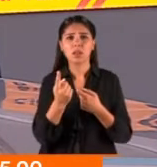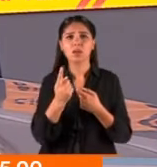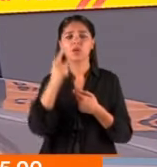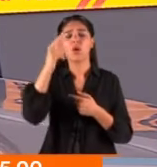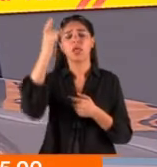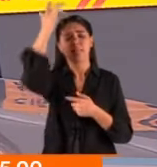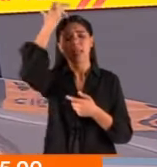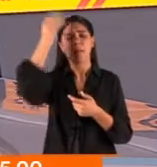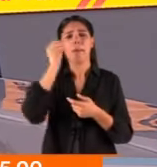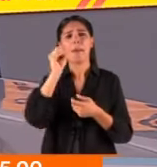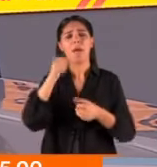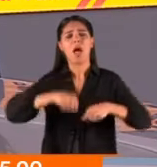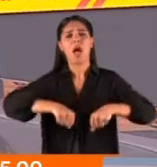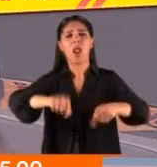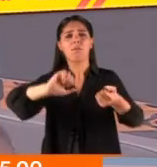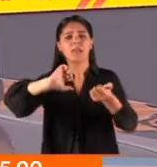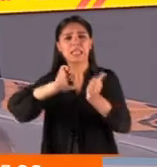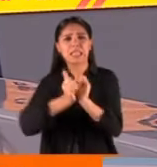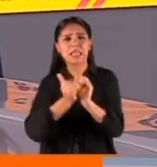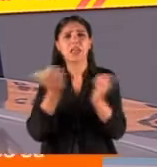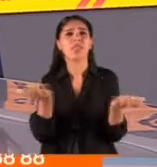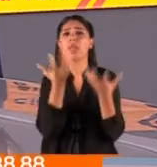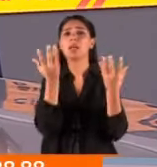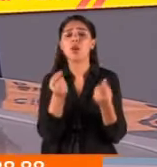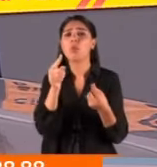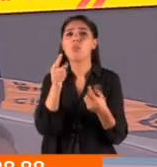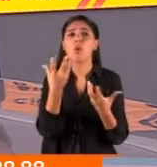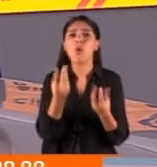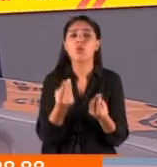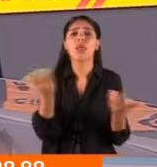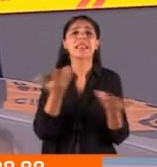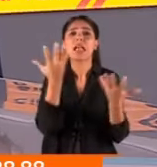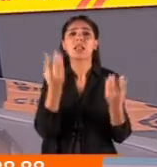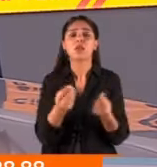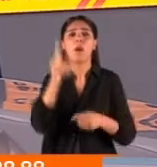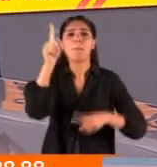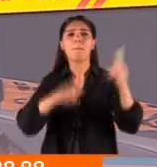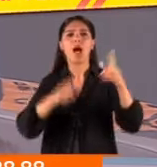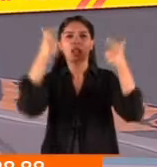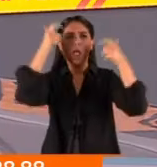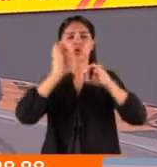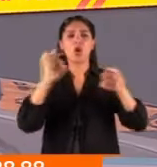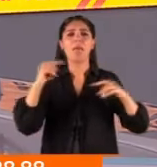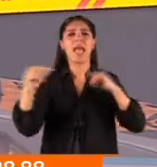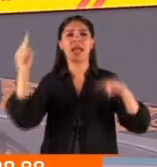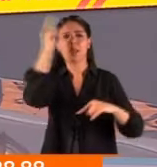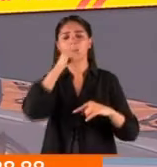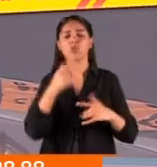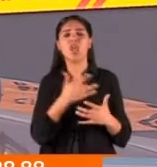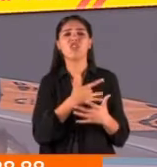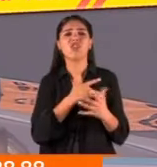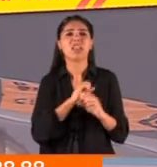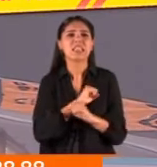tavan arasına sıkışmıştı. Peki nasıl oluyor da bu olabiliyor ve nasıl oluyor da bazı sorumsuzların ihmali yüzünden canımız yanıyor